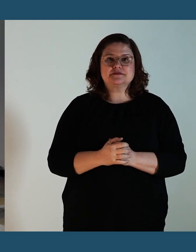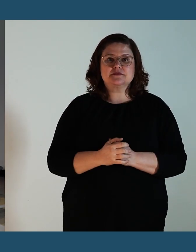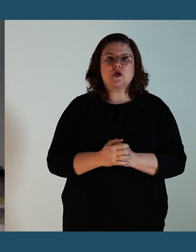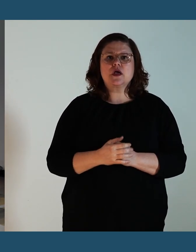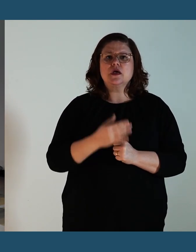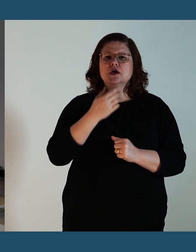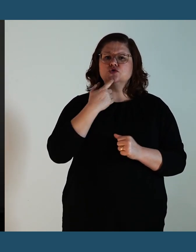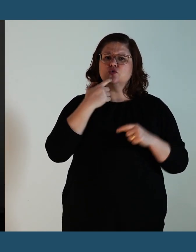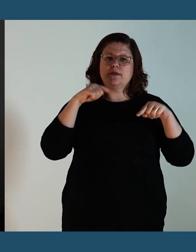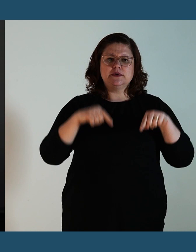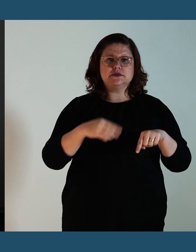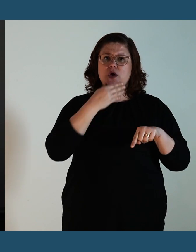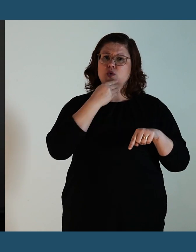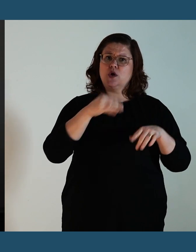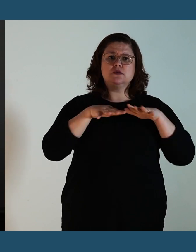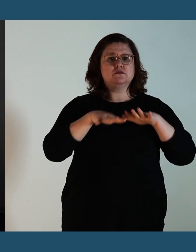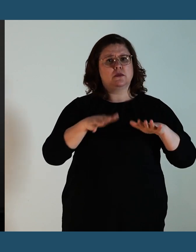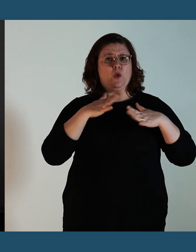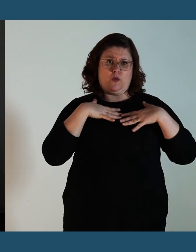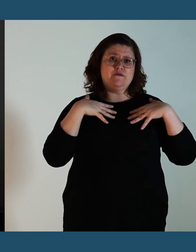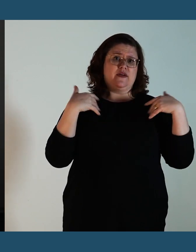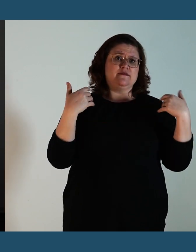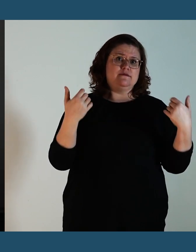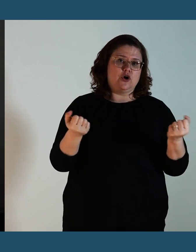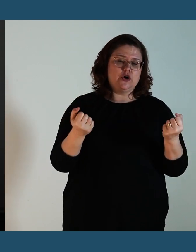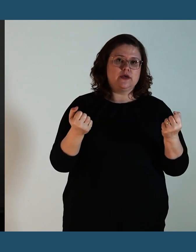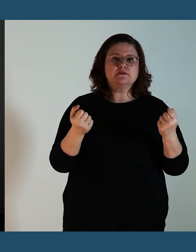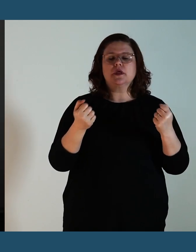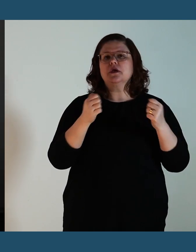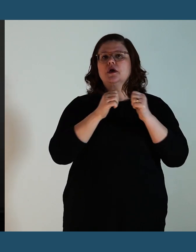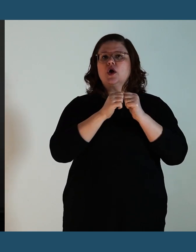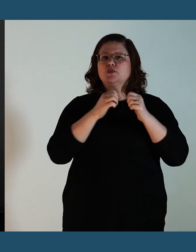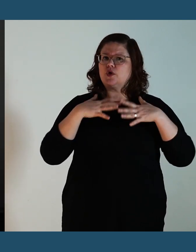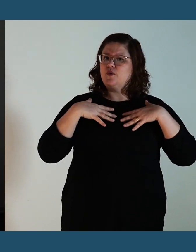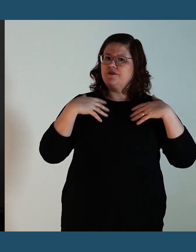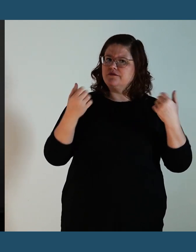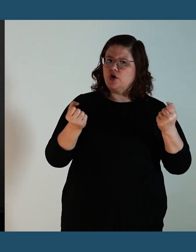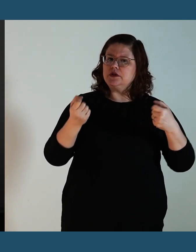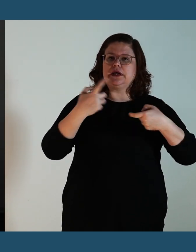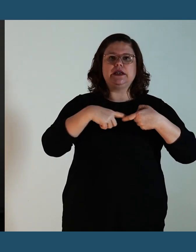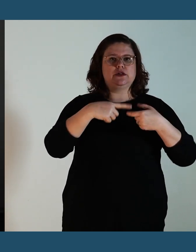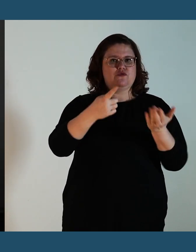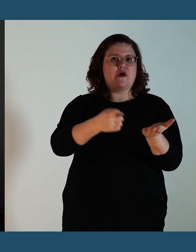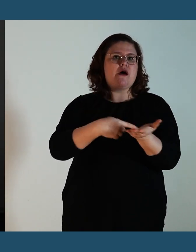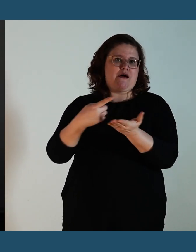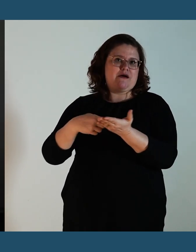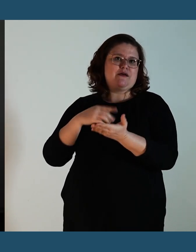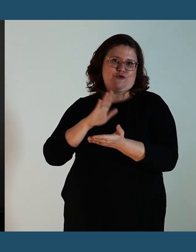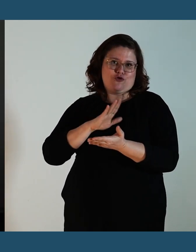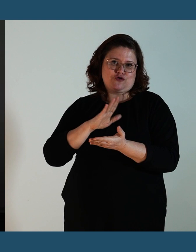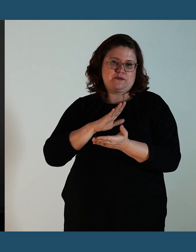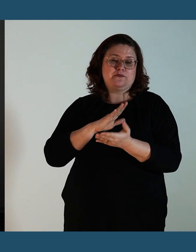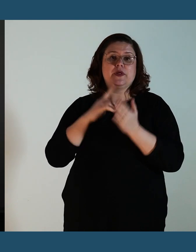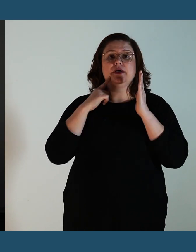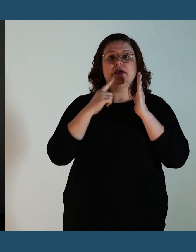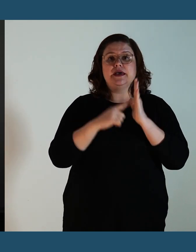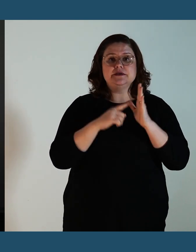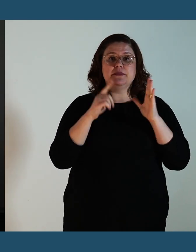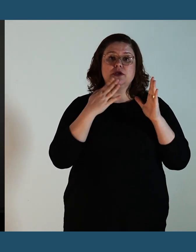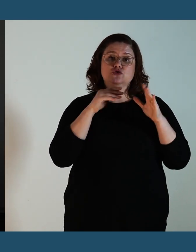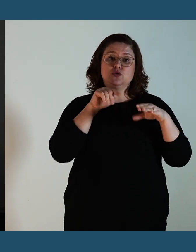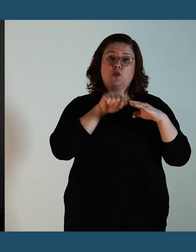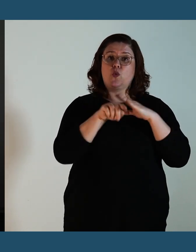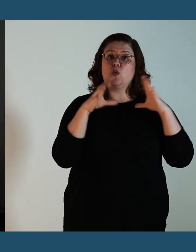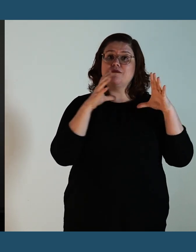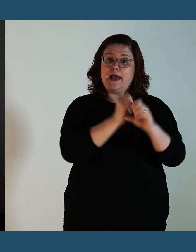Nuoret voivat Suomessa pääosin hyvin, mutta heidän hyvinvoinnilleen on myös useita haasteita yhteiskunnassamme. Esimerkiksi vähemmistöön